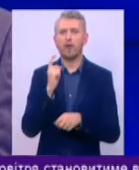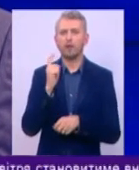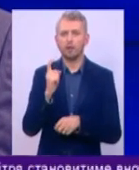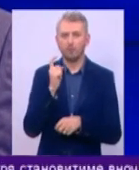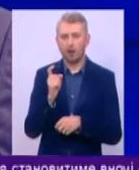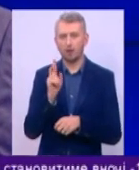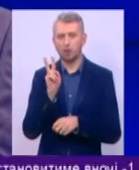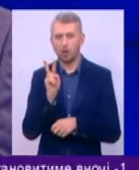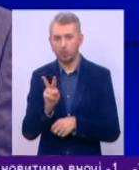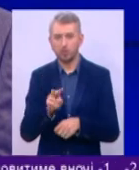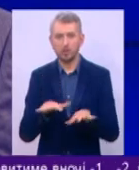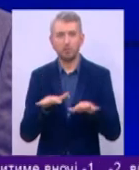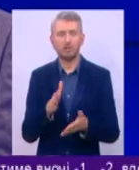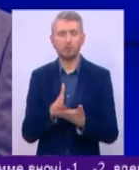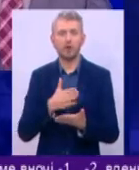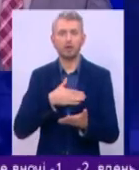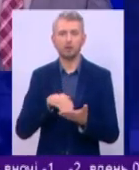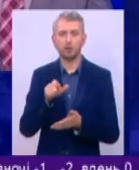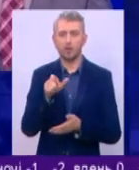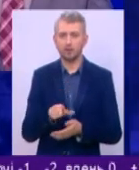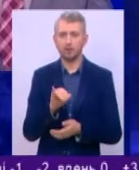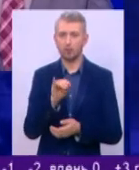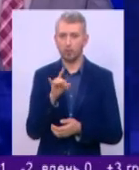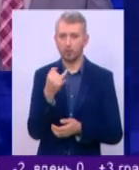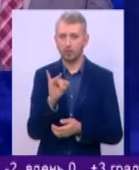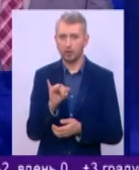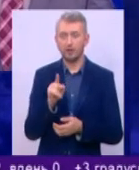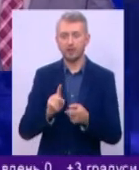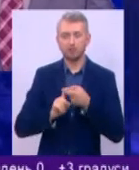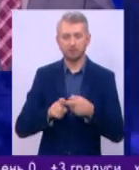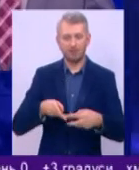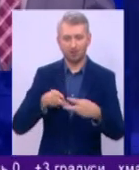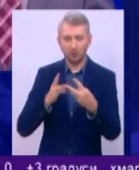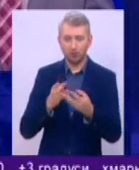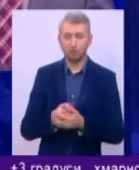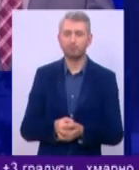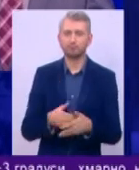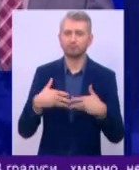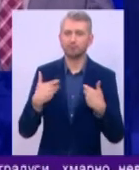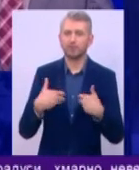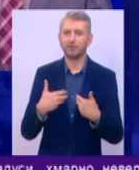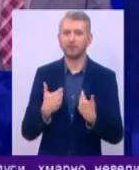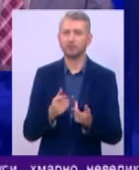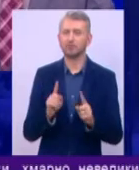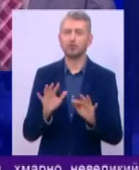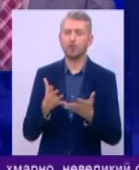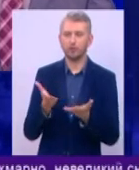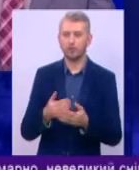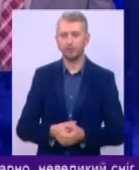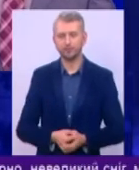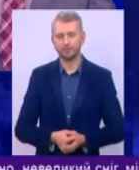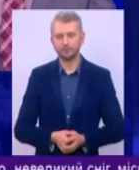і тролейбуси. На місці перебуває наш журналіст Юрій Орловський, він на зв'язку зі студією. Привіт, Юро, то що там